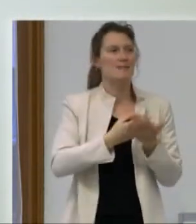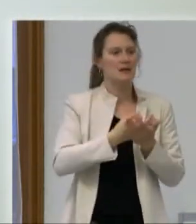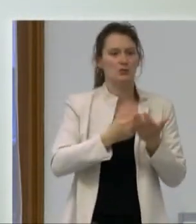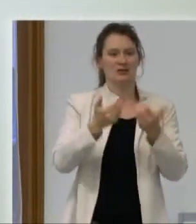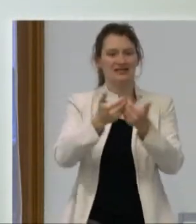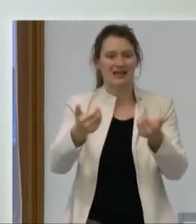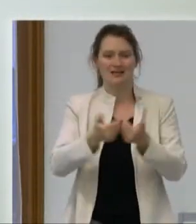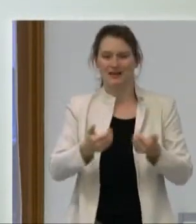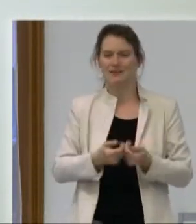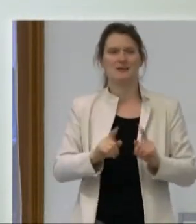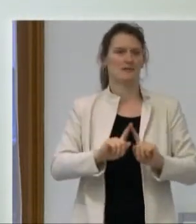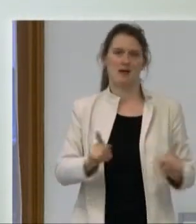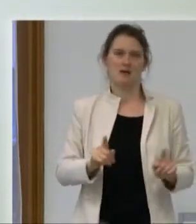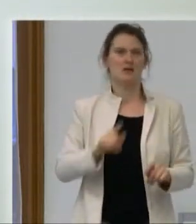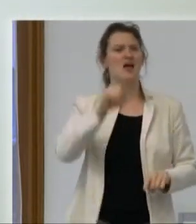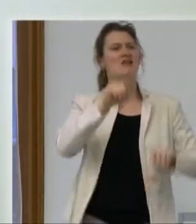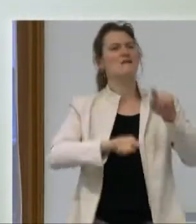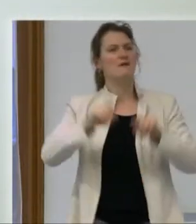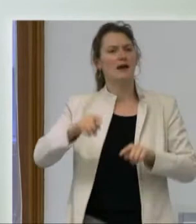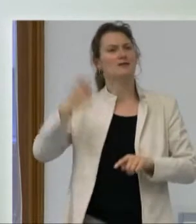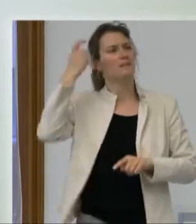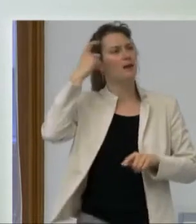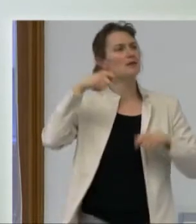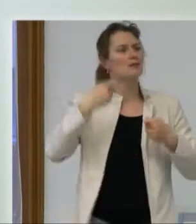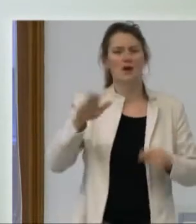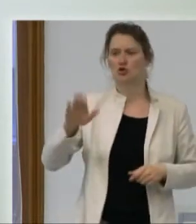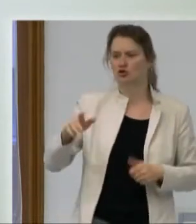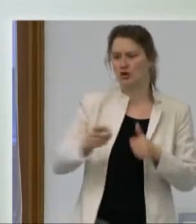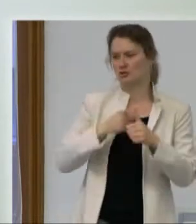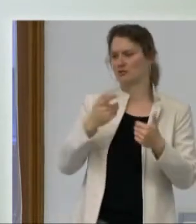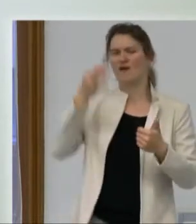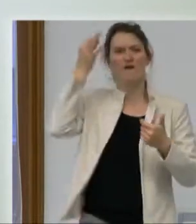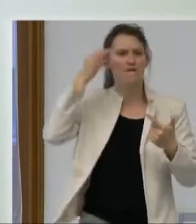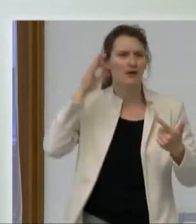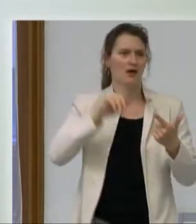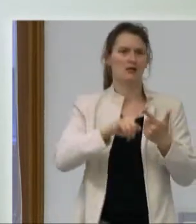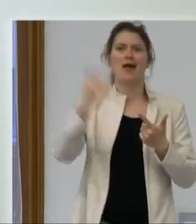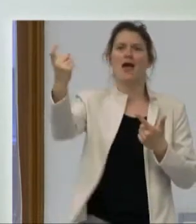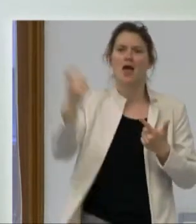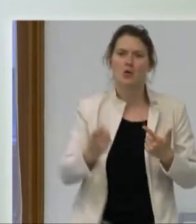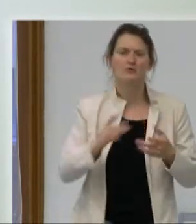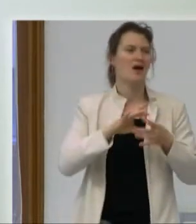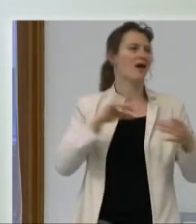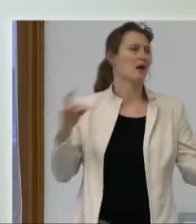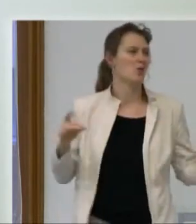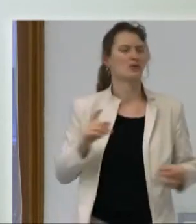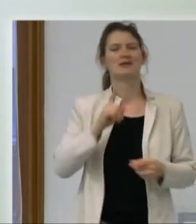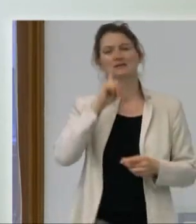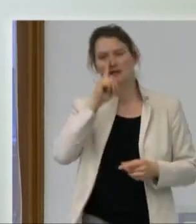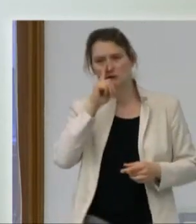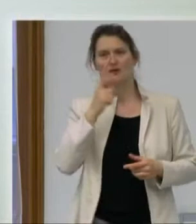sehen. Differenzen gemäß Fähigkeiten, Geschlecht, Herkunft, Religion, Sexualität und